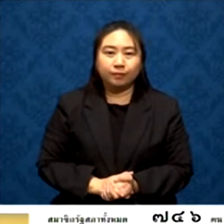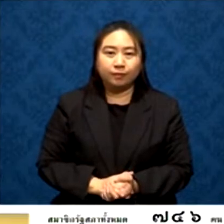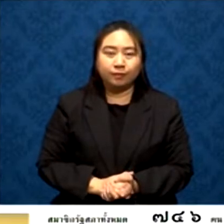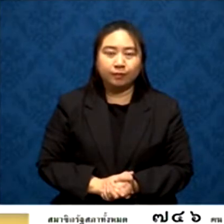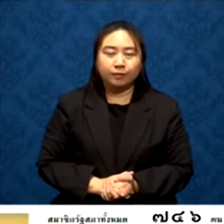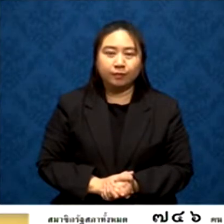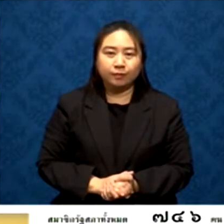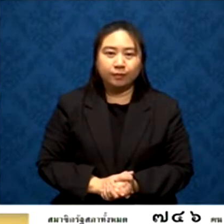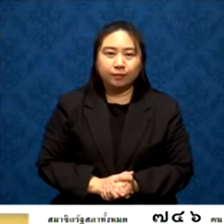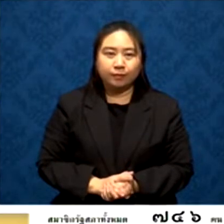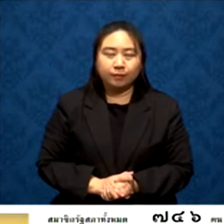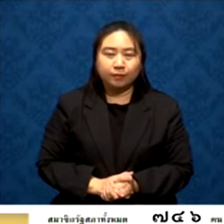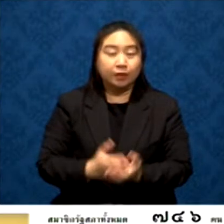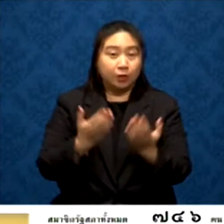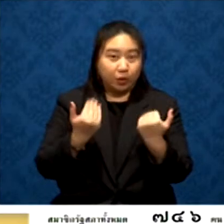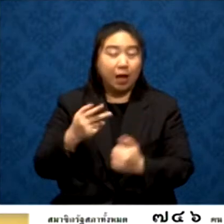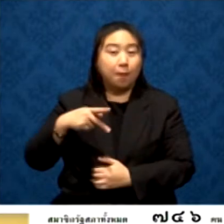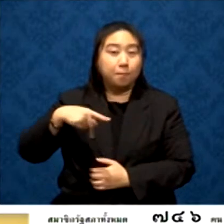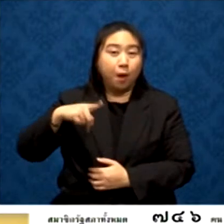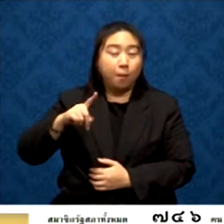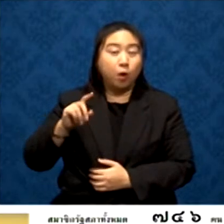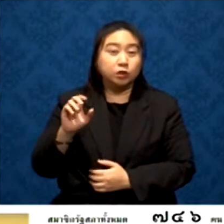ทีนี้อย่างปปส.เนี่ย